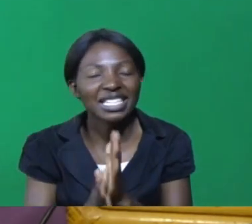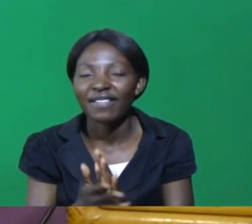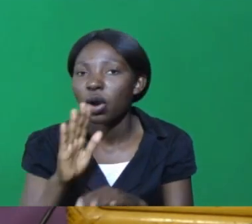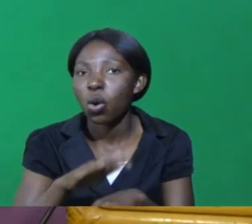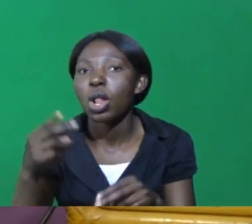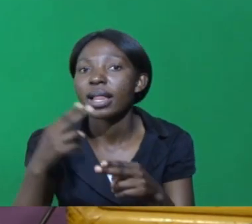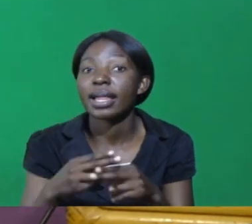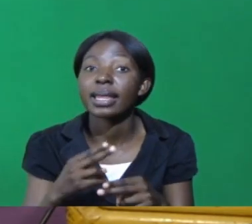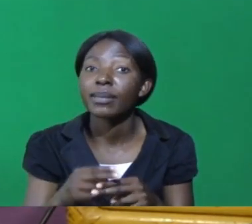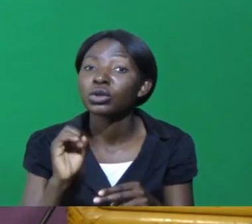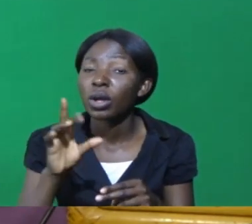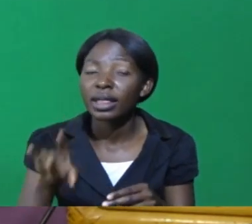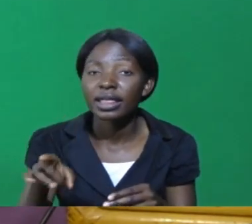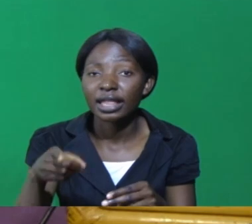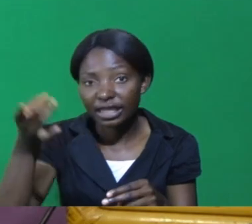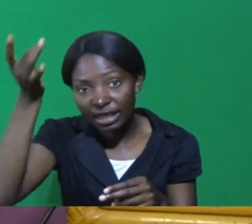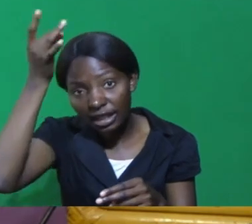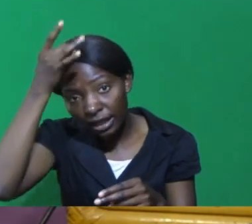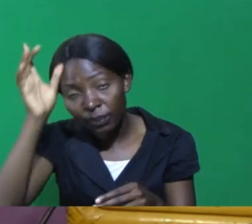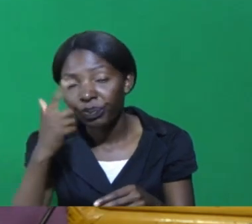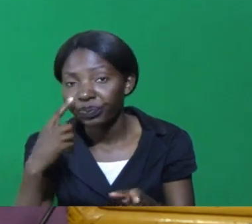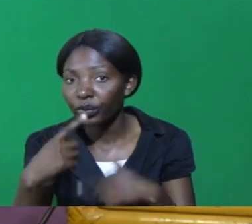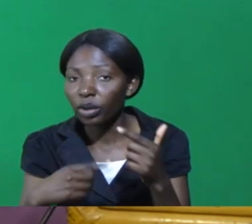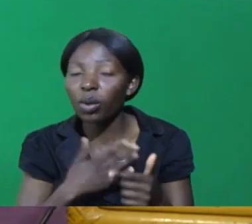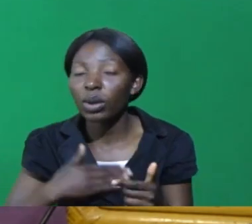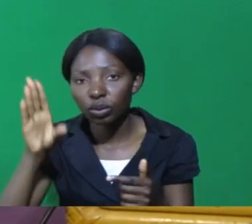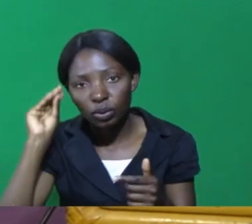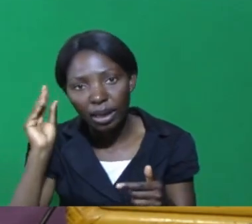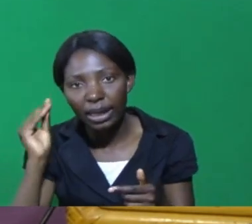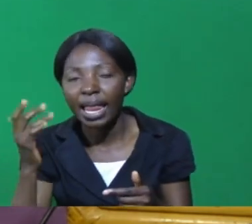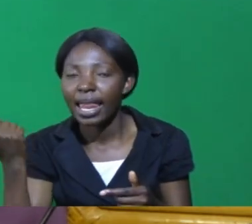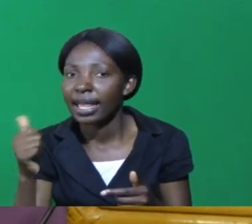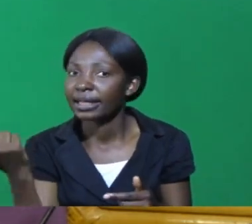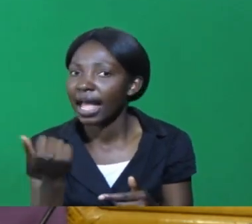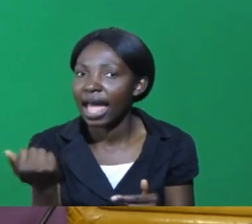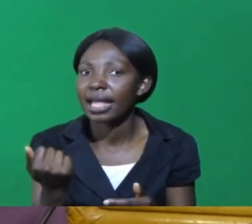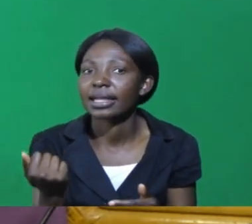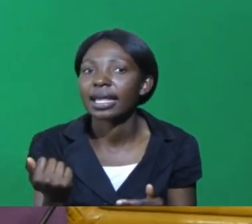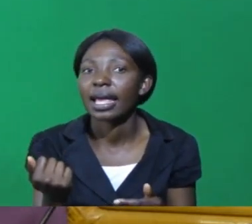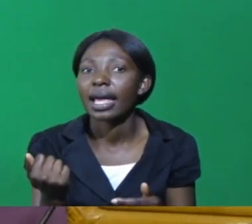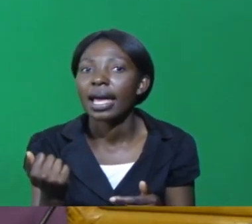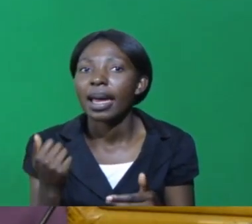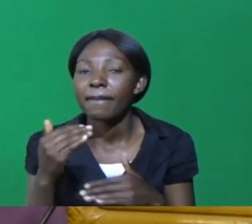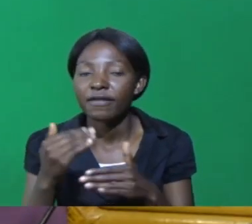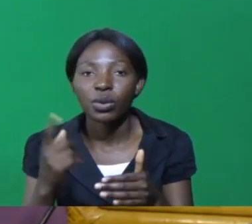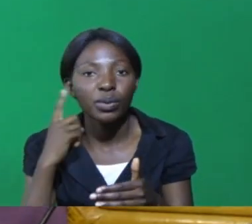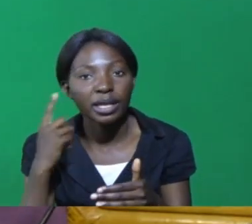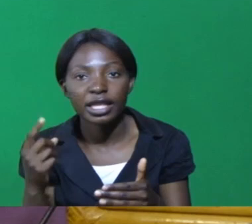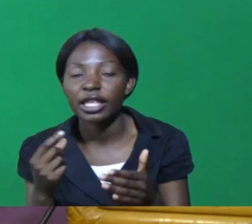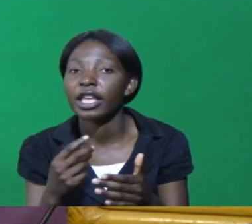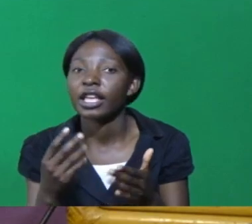paakamutaura nezita. Saka mambo iyeyi kunyange muri kuramba muchibvunza, regai tipindure futi vateereri tisati tanzwa